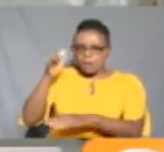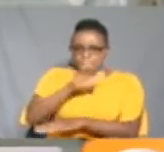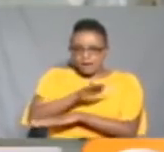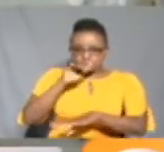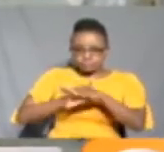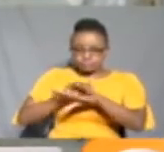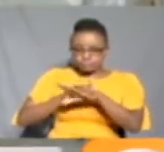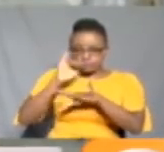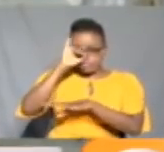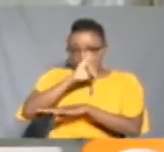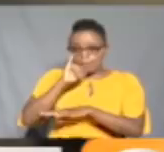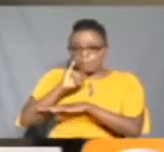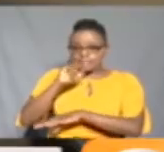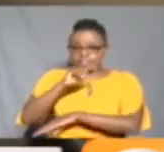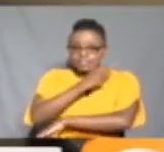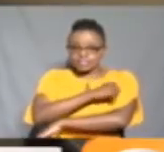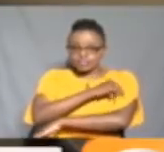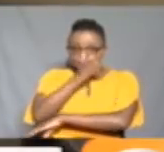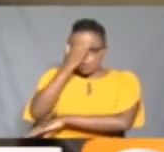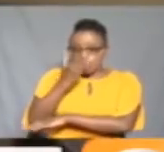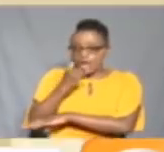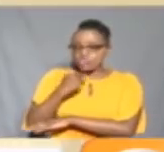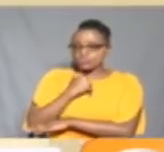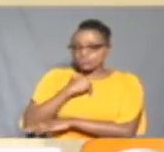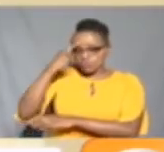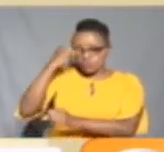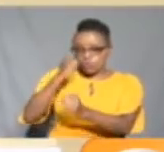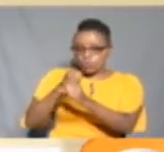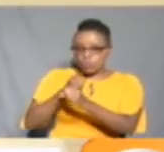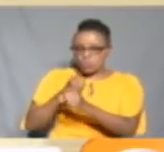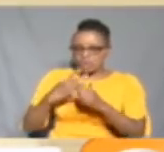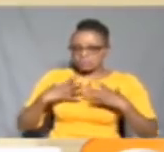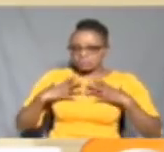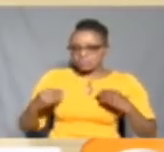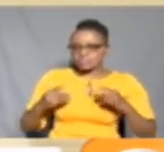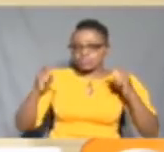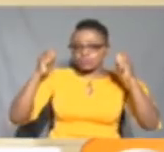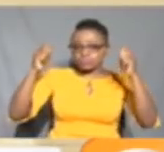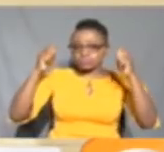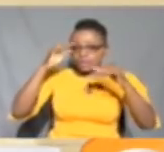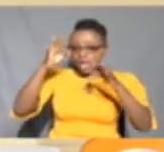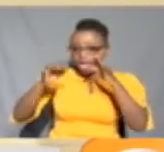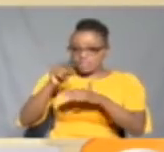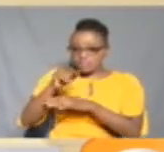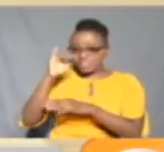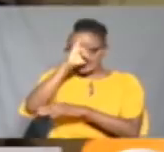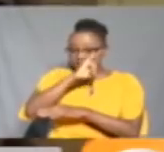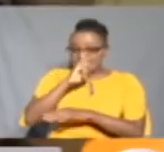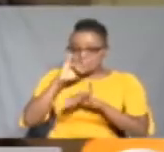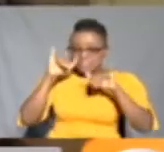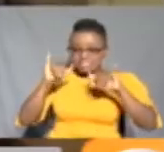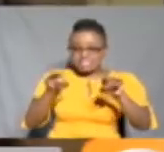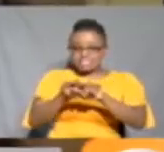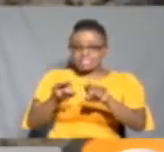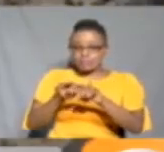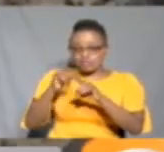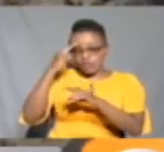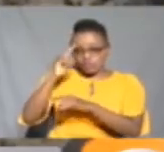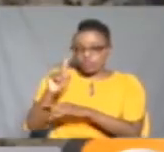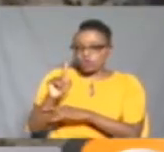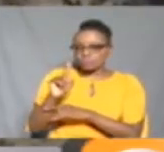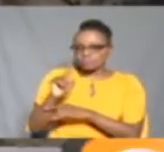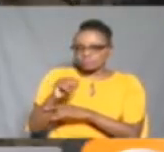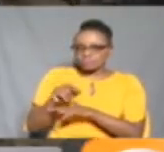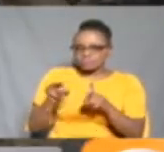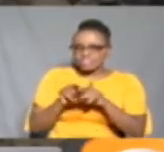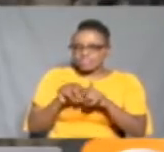katika hospitali hiyo, kwani muungano wa wafanyakazi wa afya umetishia kugoma iwapo taswira itasalia kuwa hivyo kwa muda wa kipindi